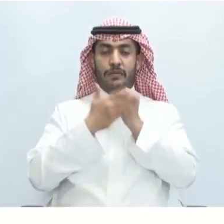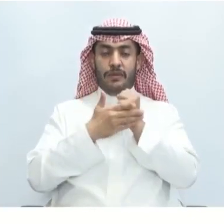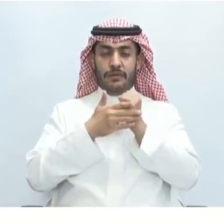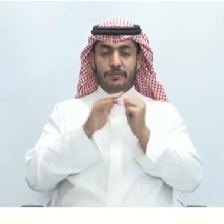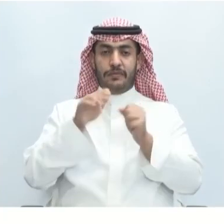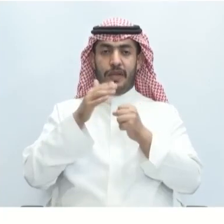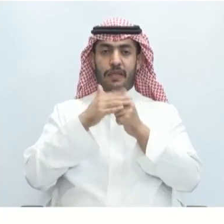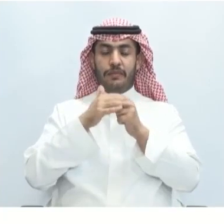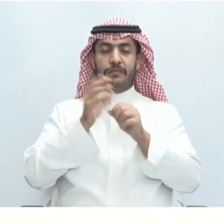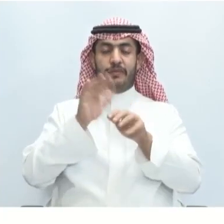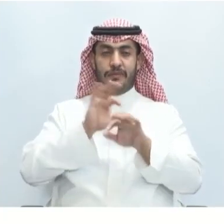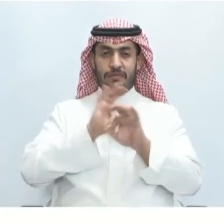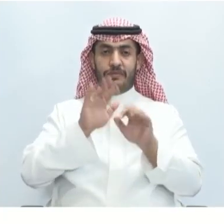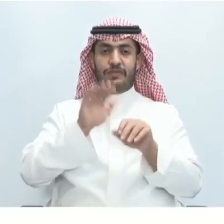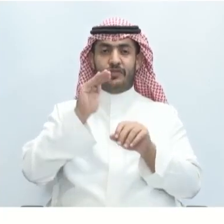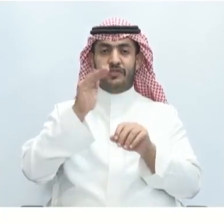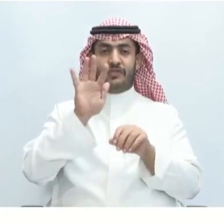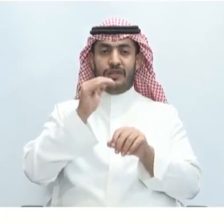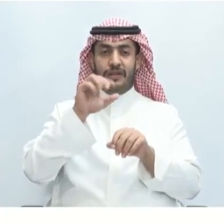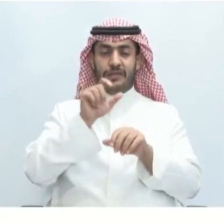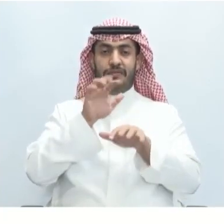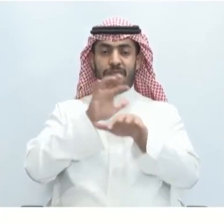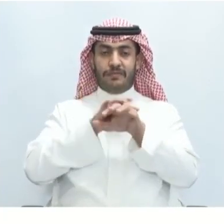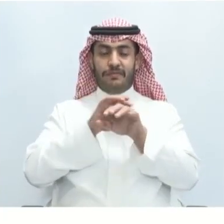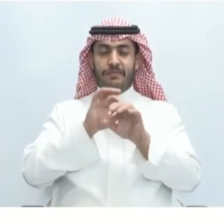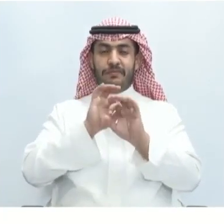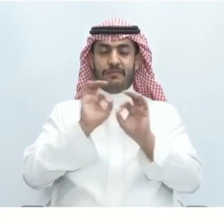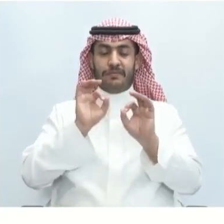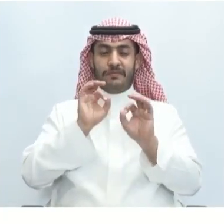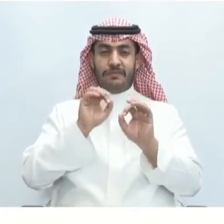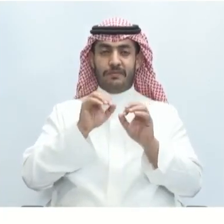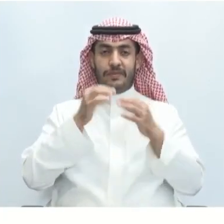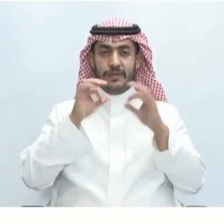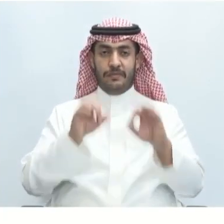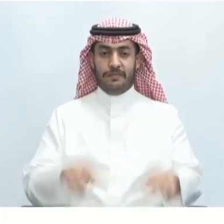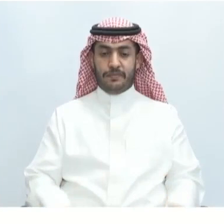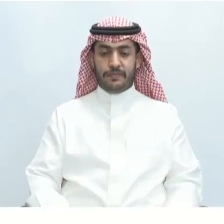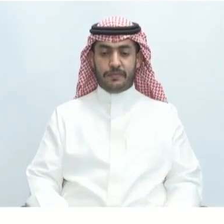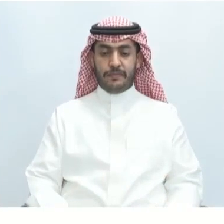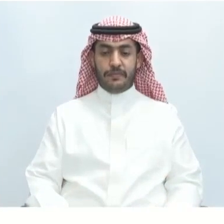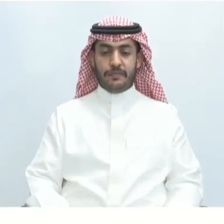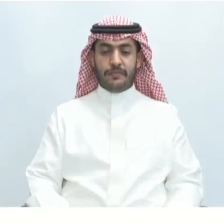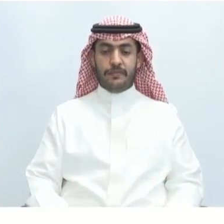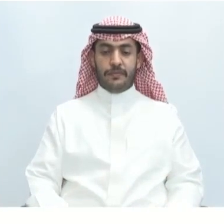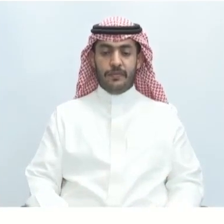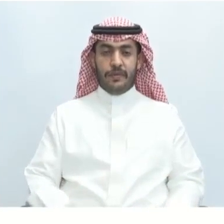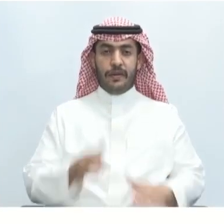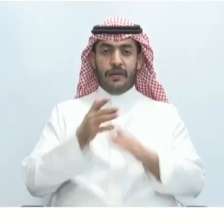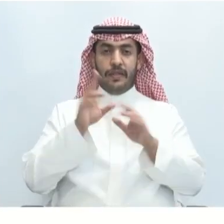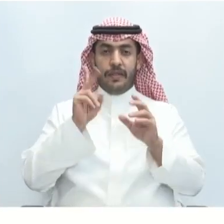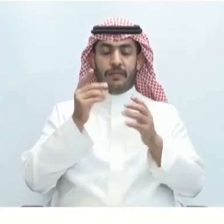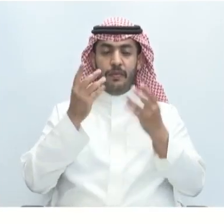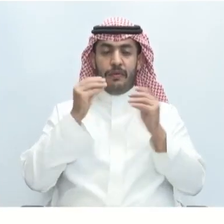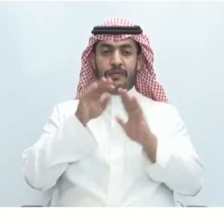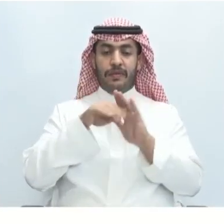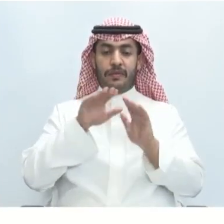خدمات لوجستيه متعلقه بايصال الطرود بالاضافه الى الركاب ذكرنا ايضا هنالك معلومات ثابته